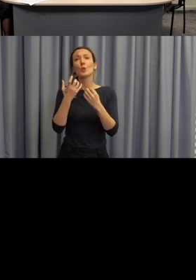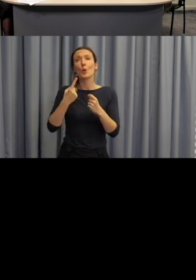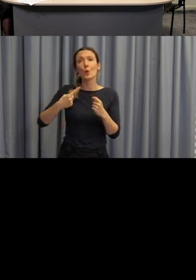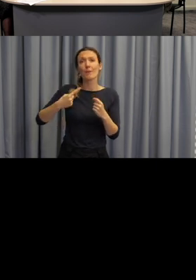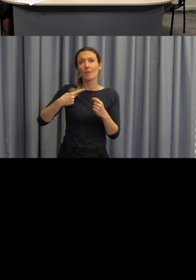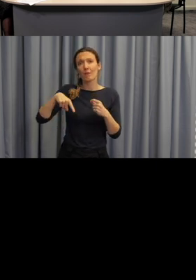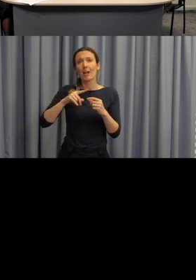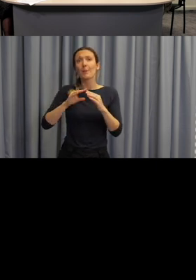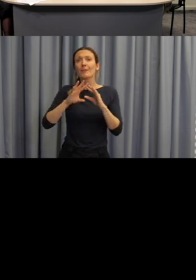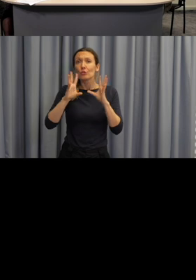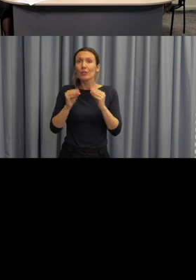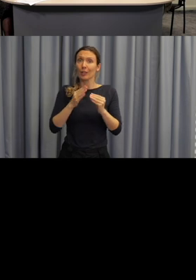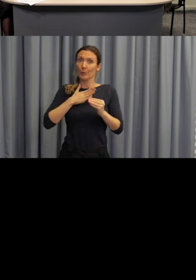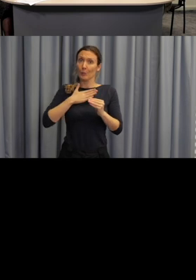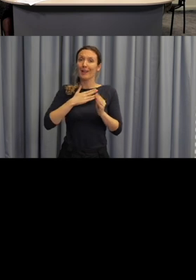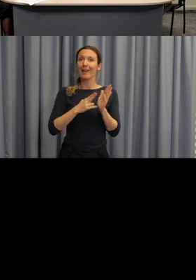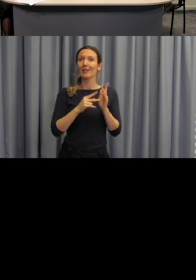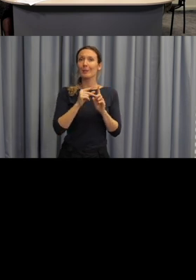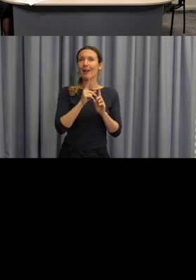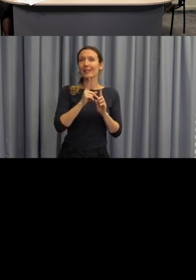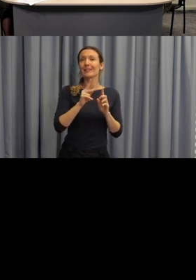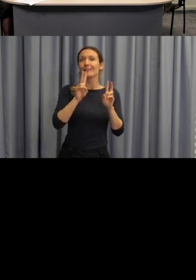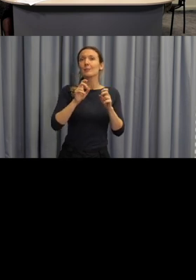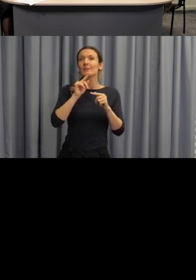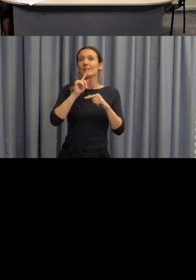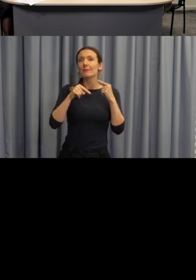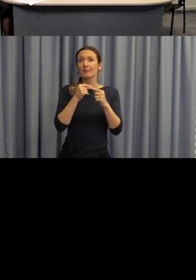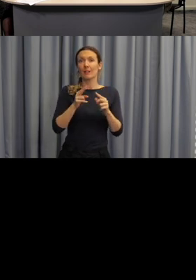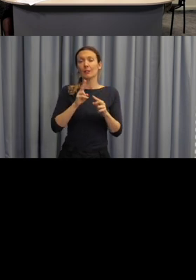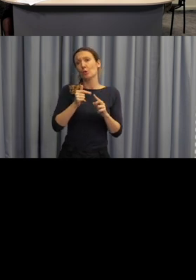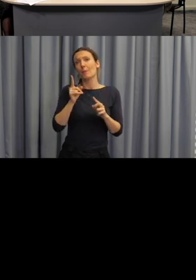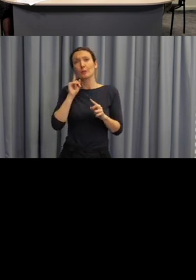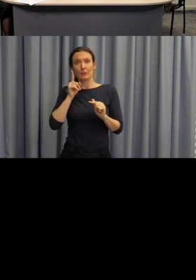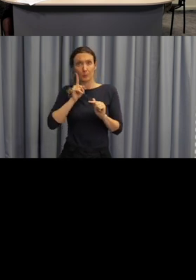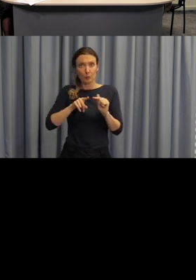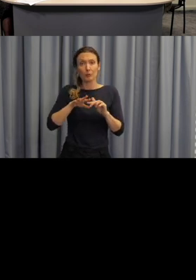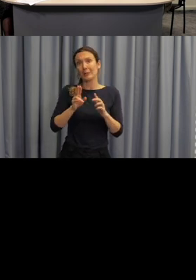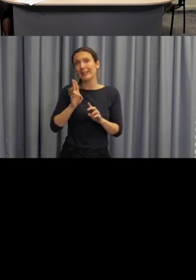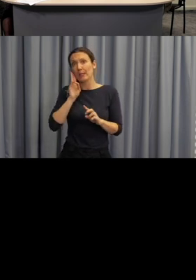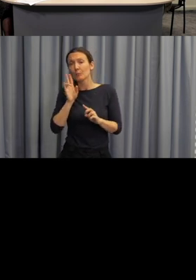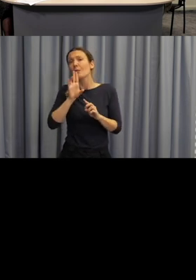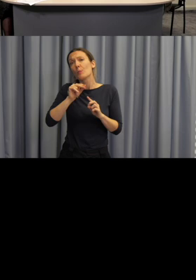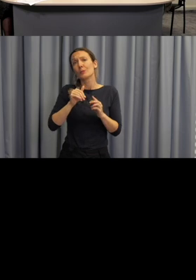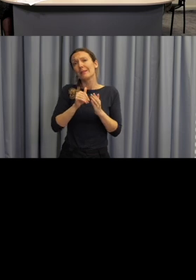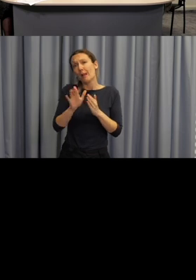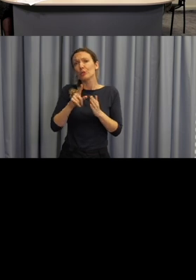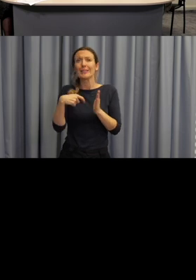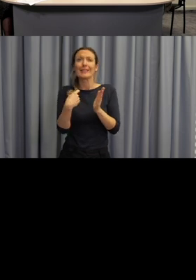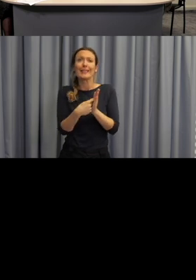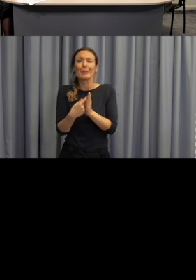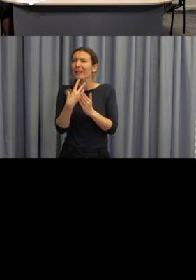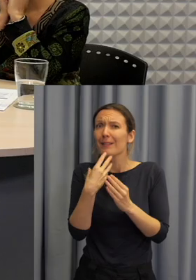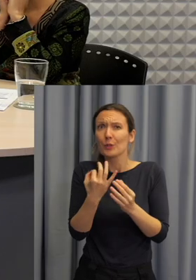celý cyklu vzdělávání NPI k tématu vzdělávání žáku se sluchovým pozdíšením, ale i s dalšími konkrétními typy